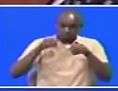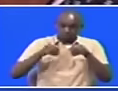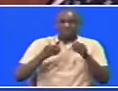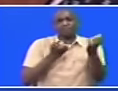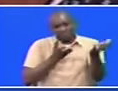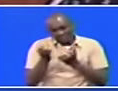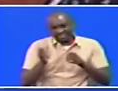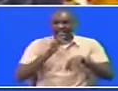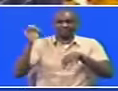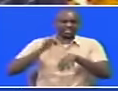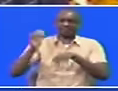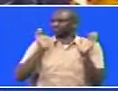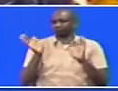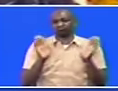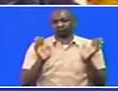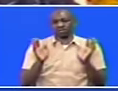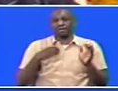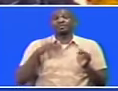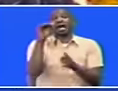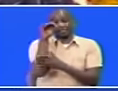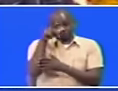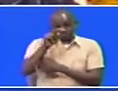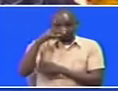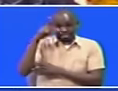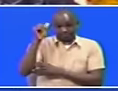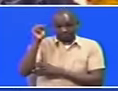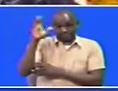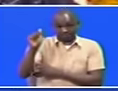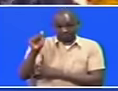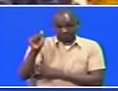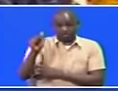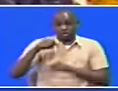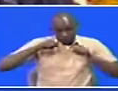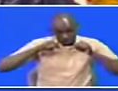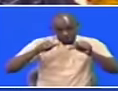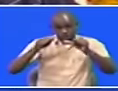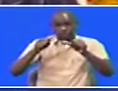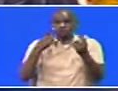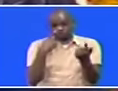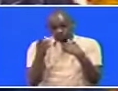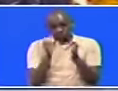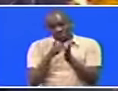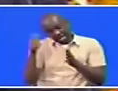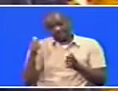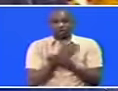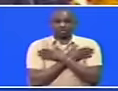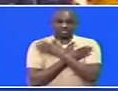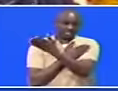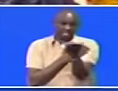biashara zisiathirike. I urge you as KEPSA to continue engaging with some of our other colleagues